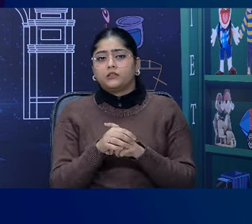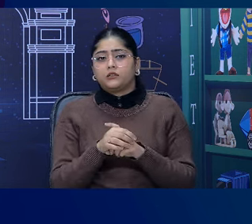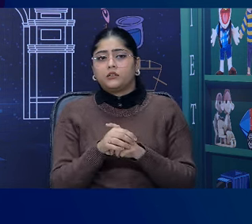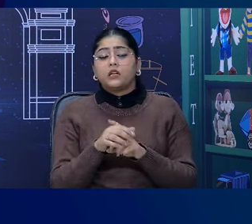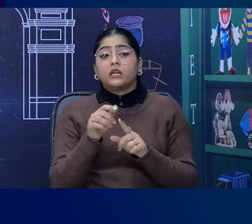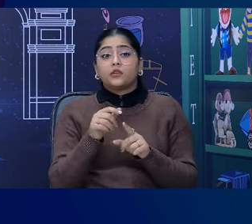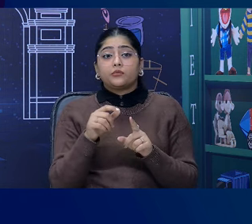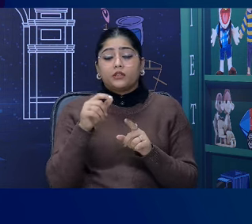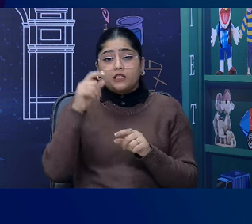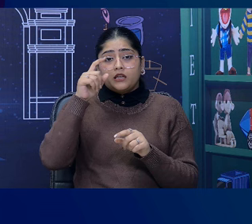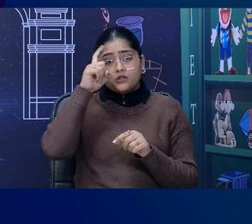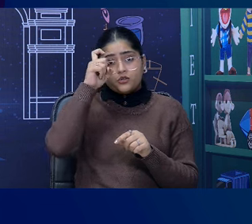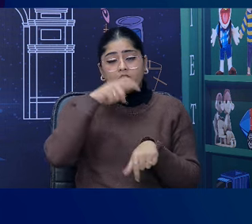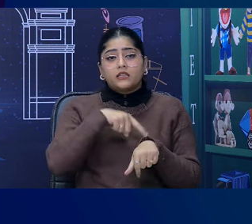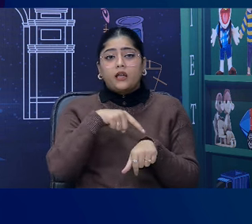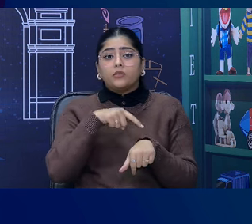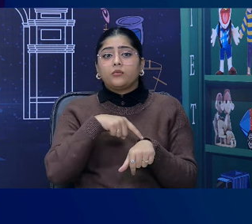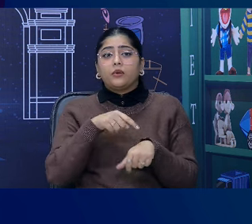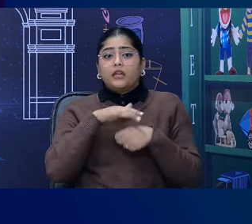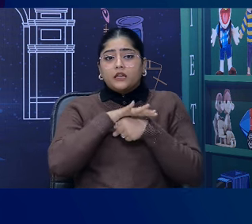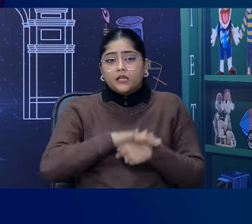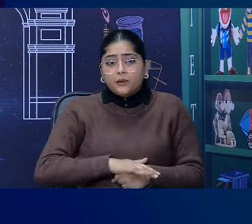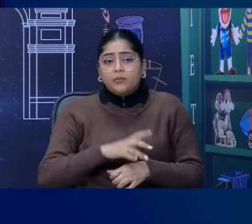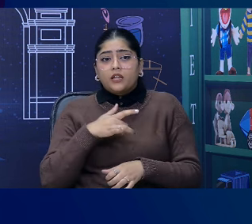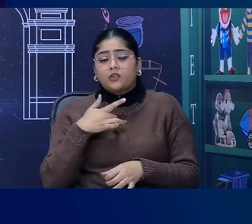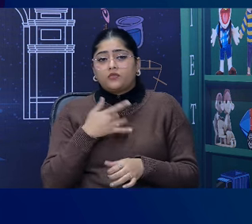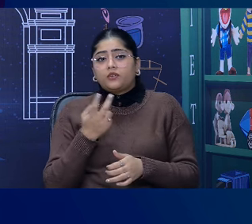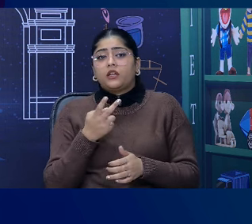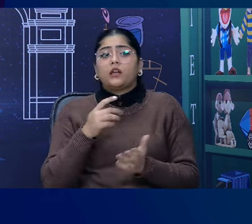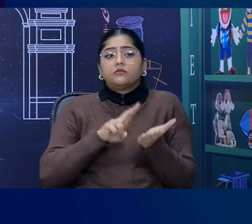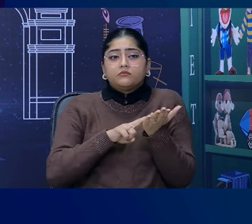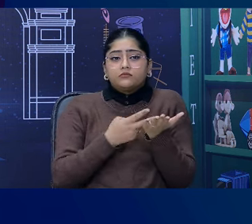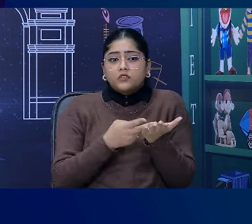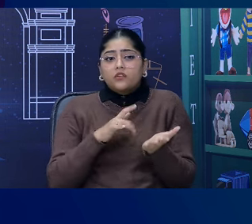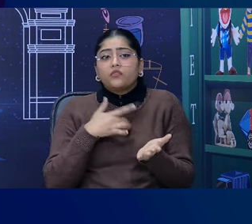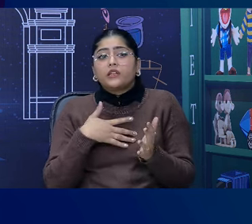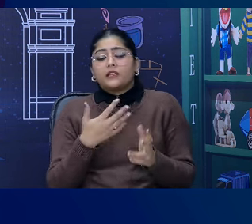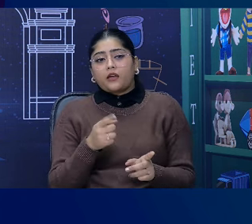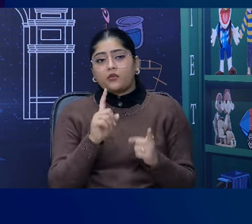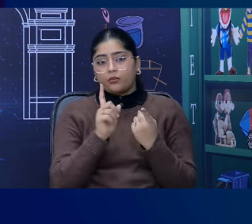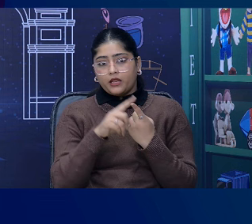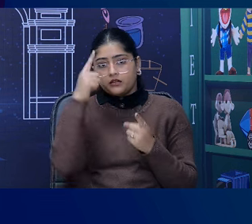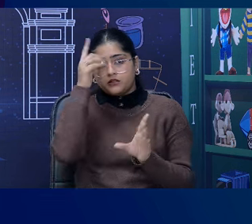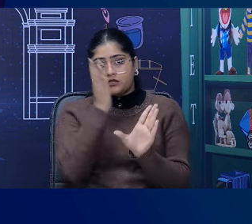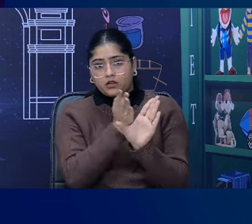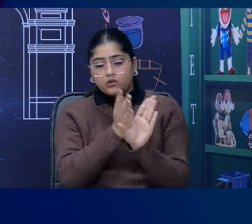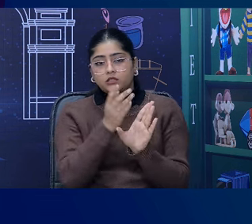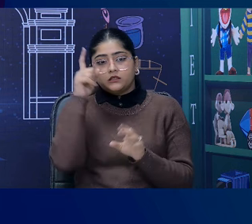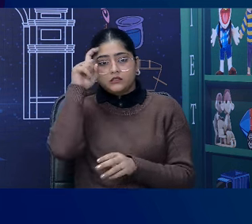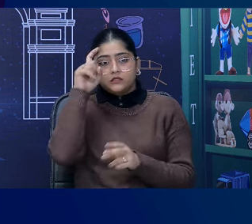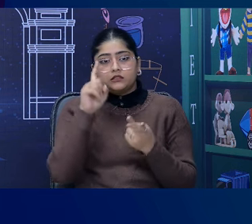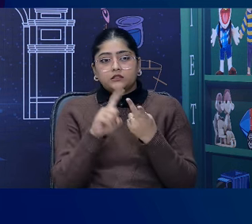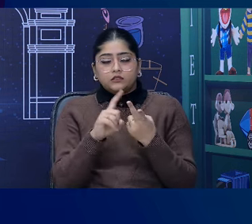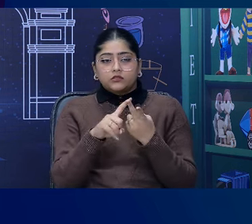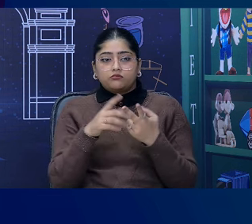एंसिस होते हैं बहुत परेशान होते हैं टेंशन लेते हैं या डिप्रेसो जाते हैं ए साइकोलॉजिकल स्ट्रेस बी